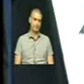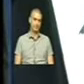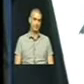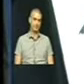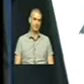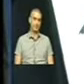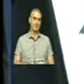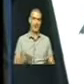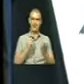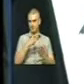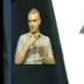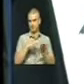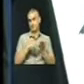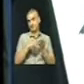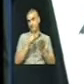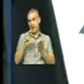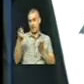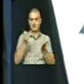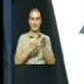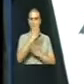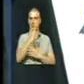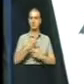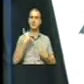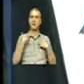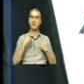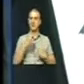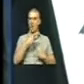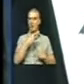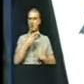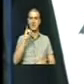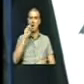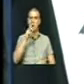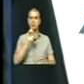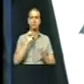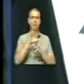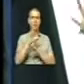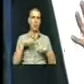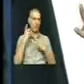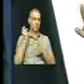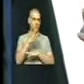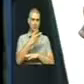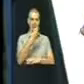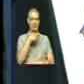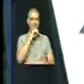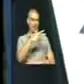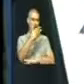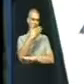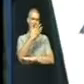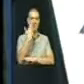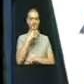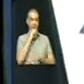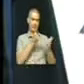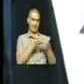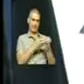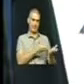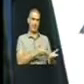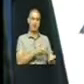שר הביטחון יעלון בשידור חי. תראו, קודם כל נתחיל במדינה לפני שנגיע למפלגה. יש